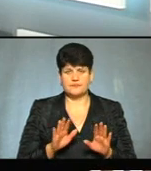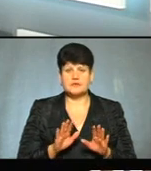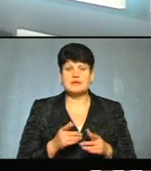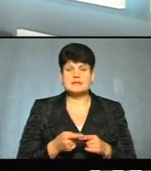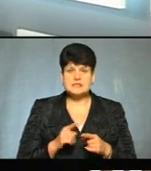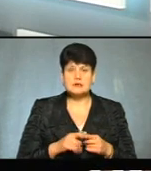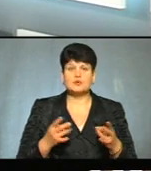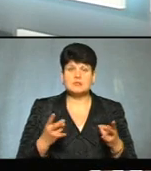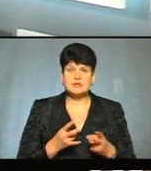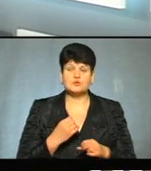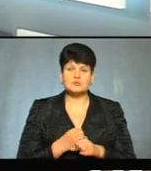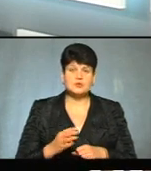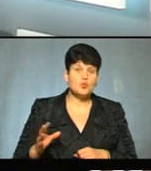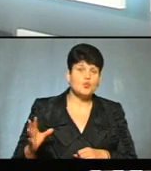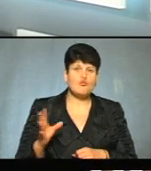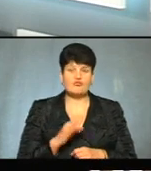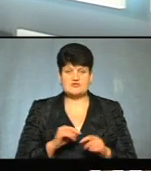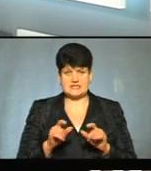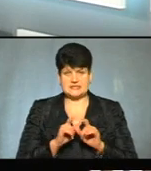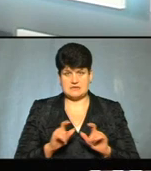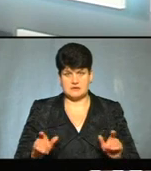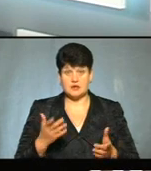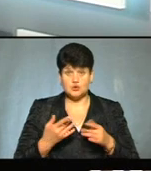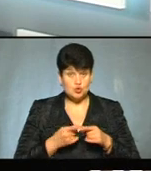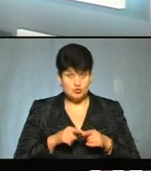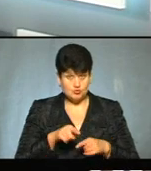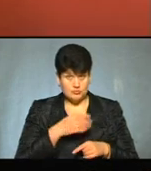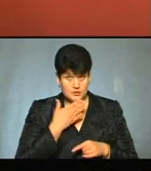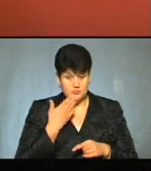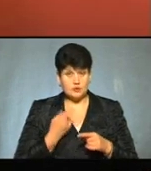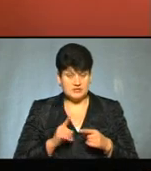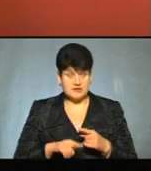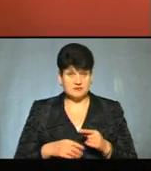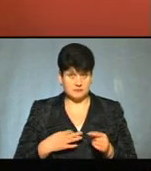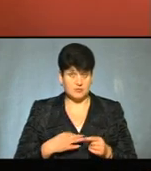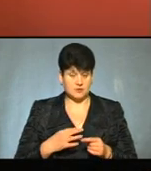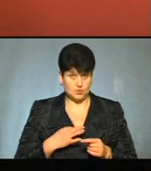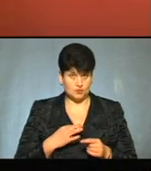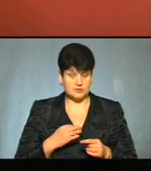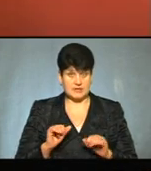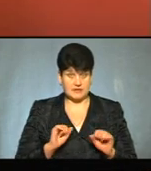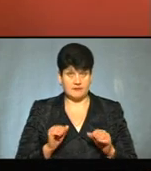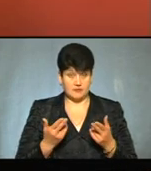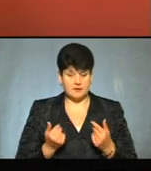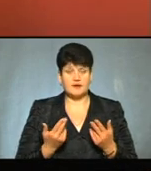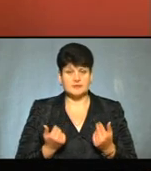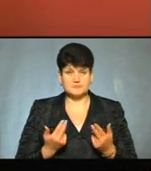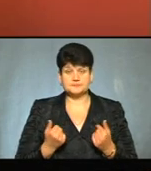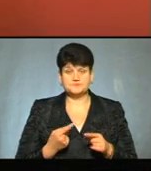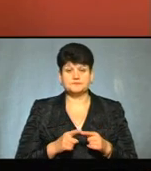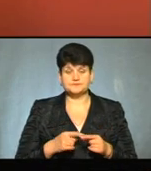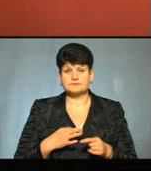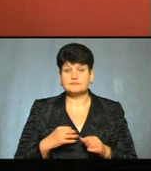процедура, і це потрібно зробити у всіх закладах. Тобто, якщо цього не буде, то це швидше буде вже халатність так, самого керівника так, закладу. Так,